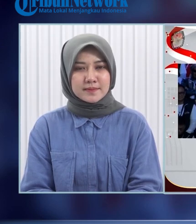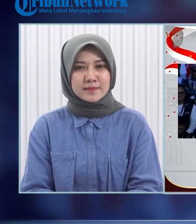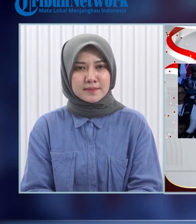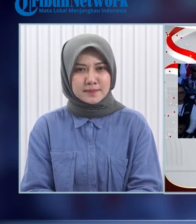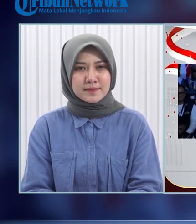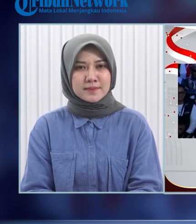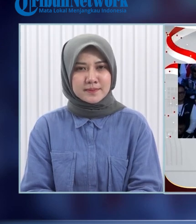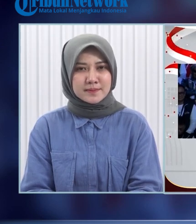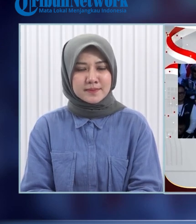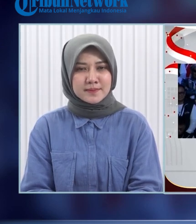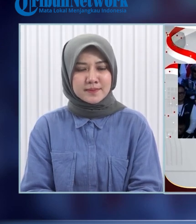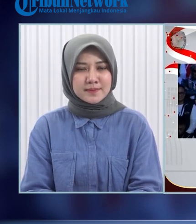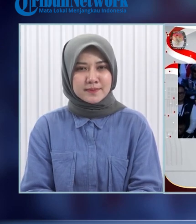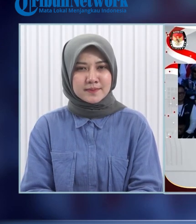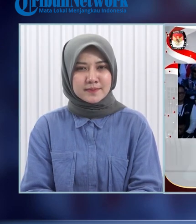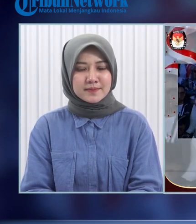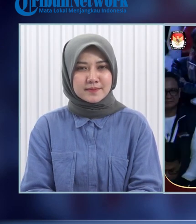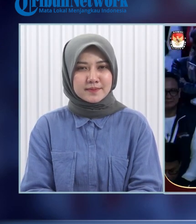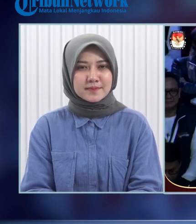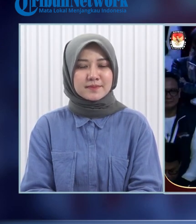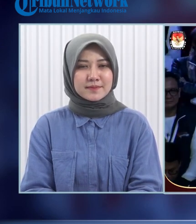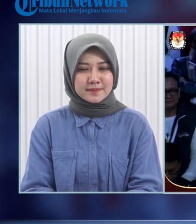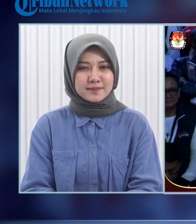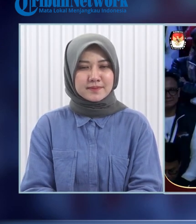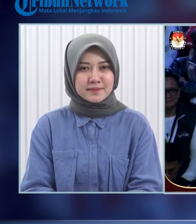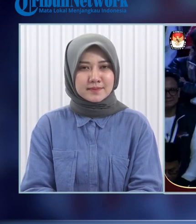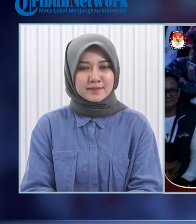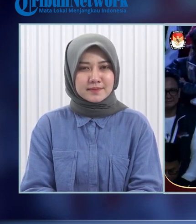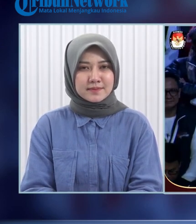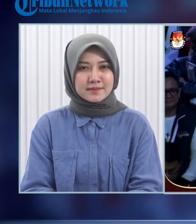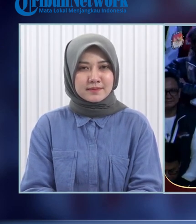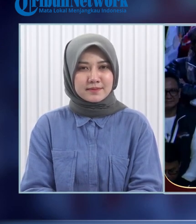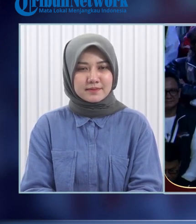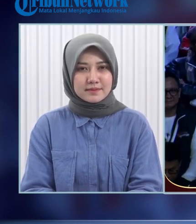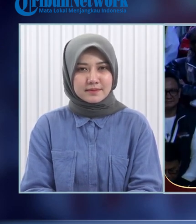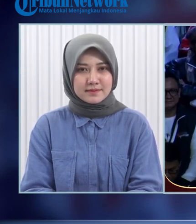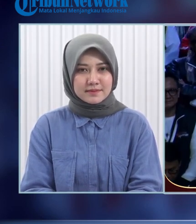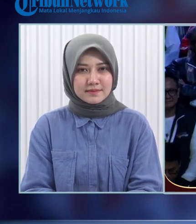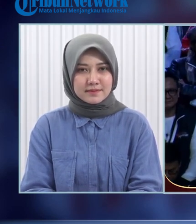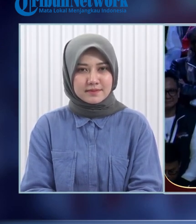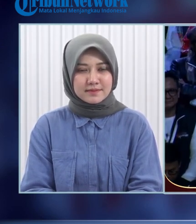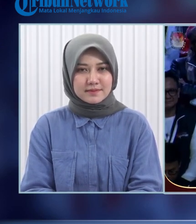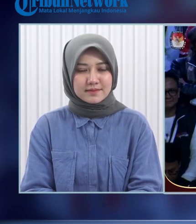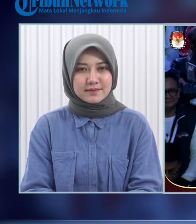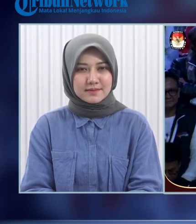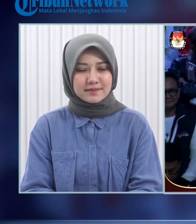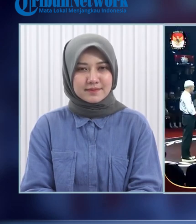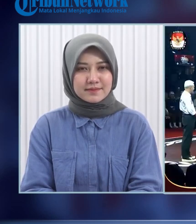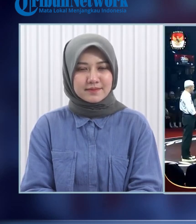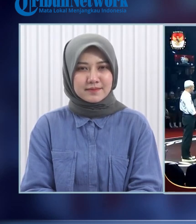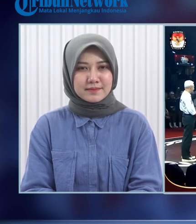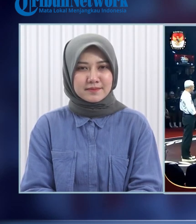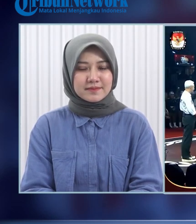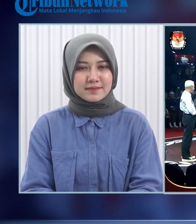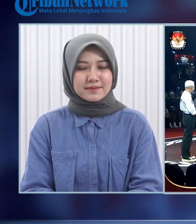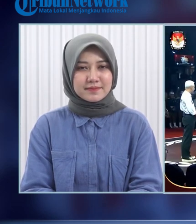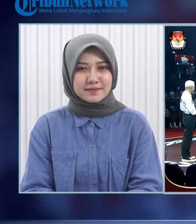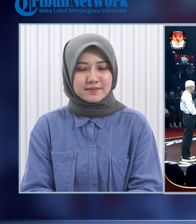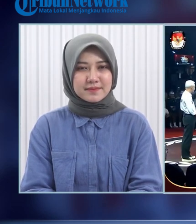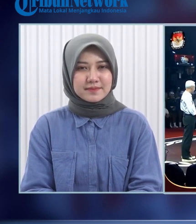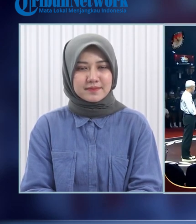28,7% itu untuk keuntungan masing-masing, tergantung dari mana, bagaimana masing-masing bisa menjelaskan secara komprehensif